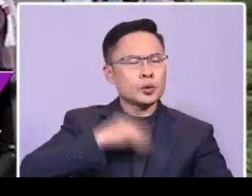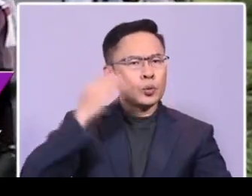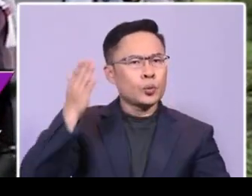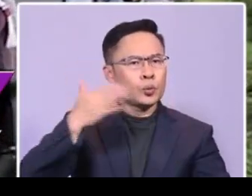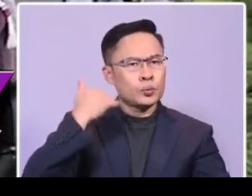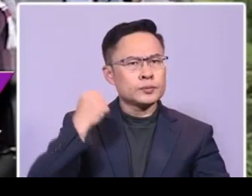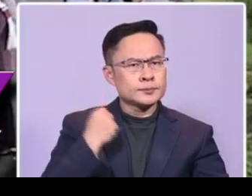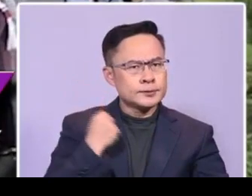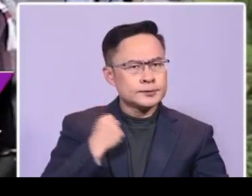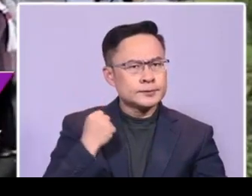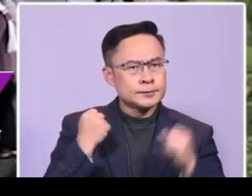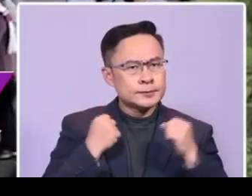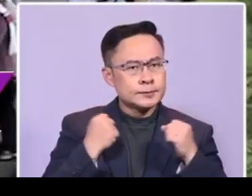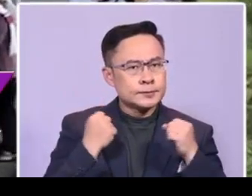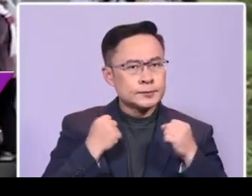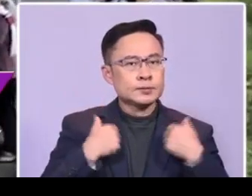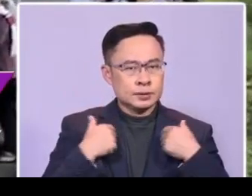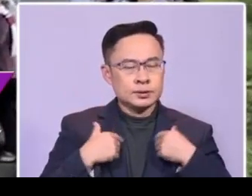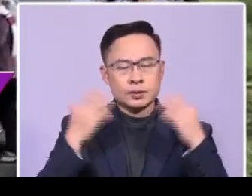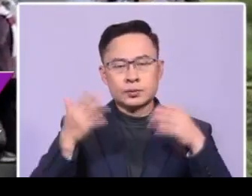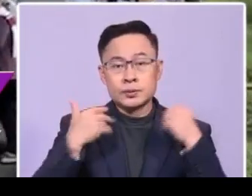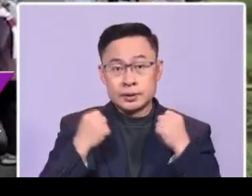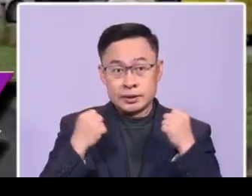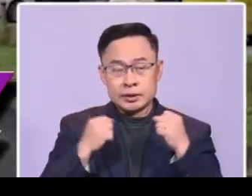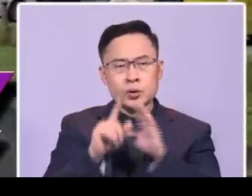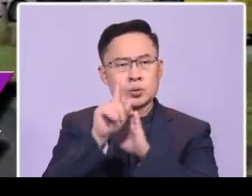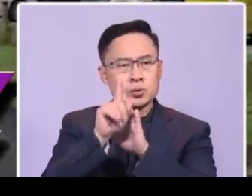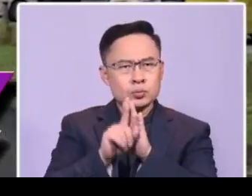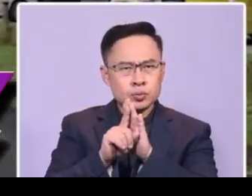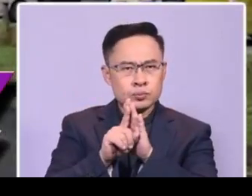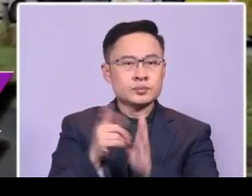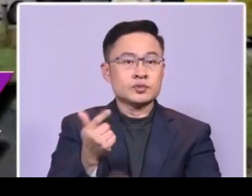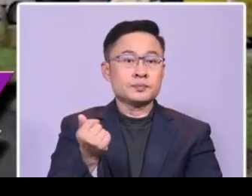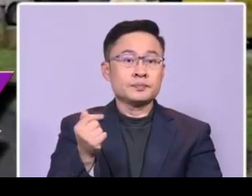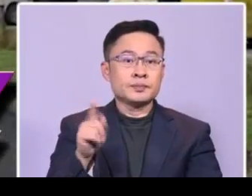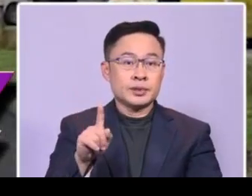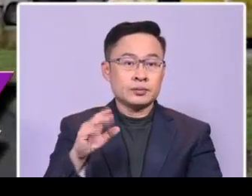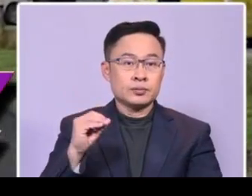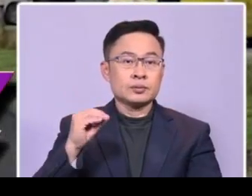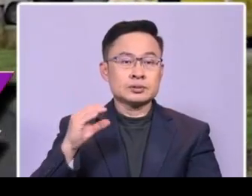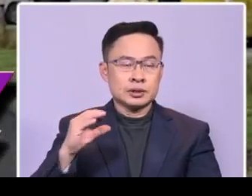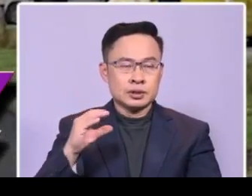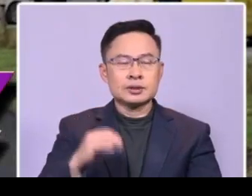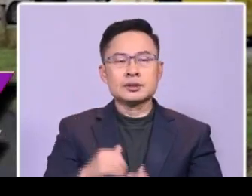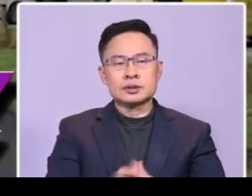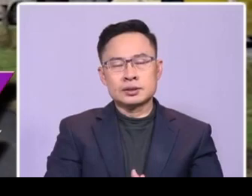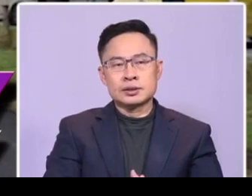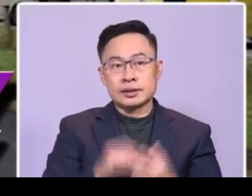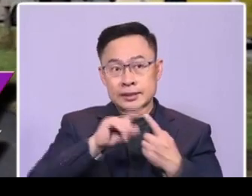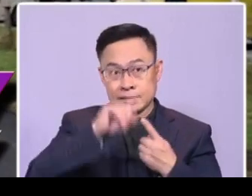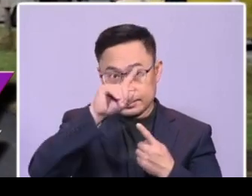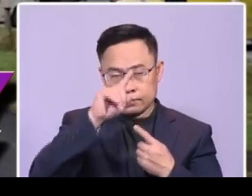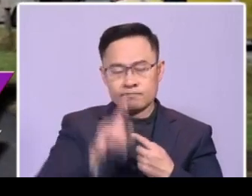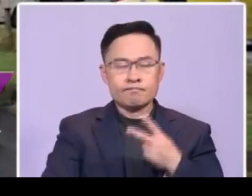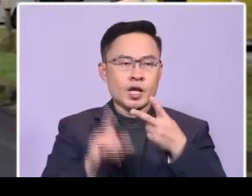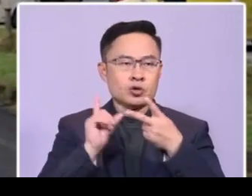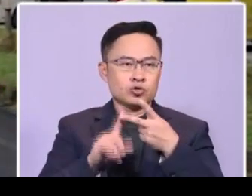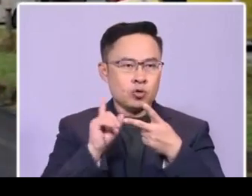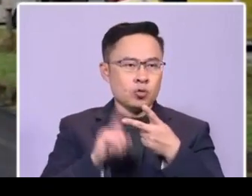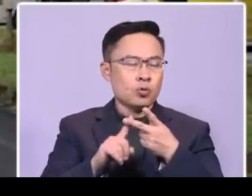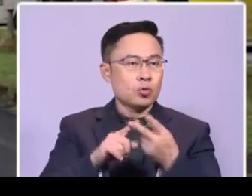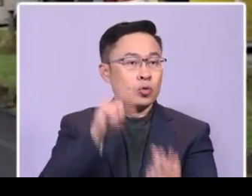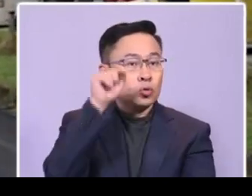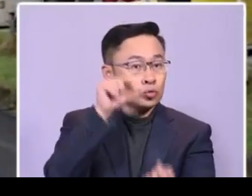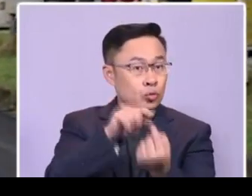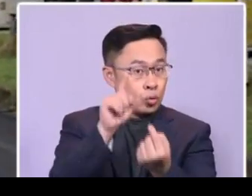ลงอย่างต่อเนื่องโดยช่วงเช้าวันนี้นะครับอุณหภูมิเนี่ยก็เหลือประมาณ 11องศาส่วนอีกจุดนึงที่เป็นจุดท่องเที่ยวสำคัญก็